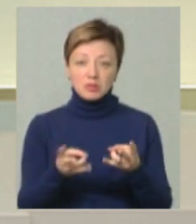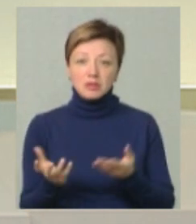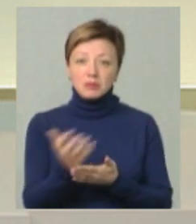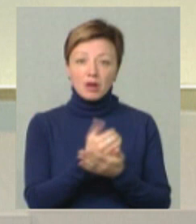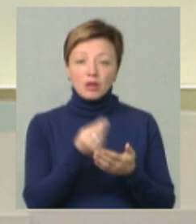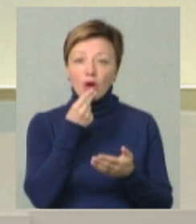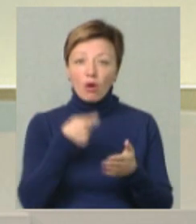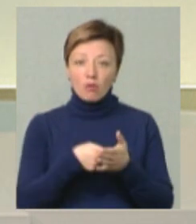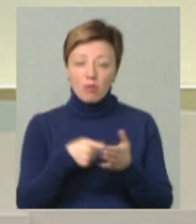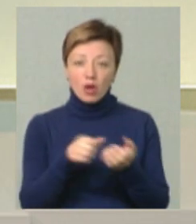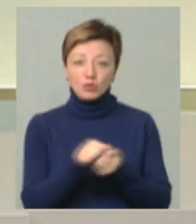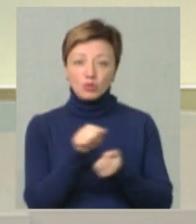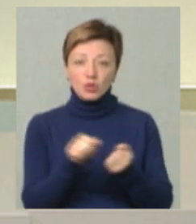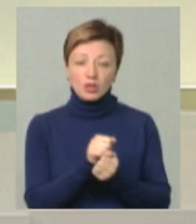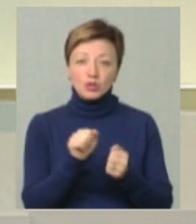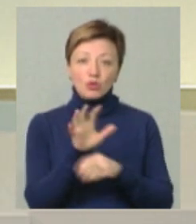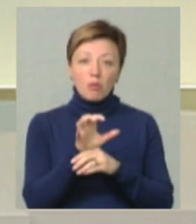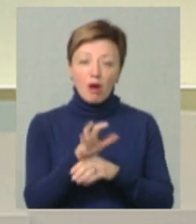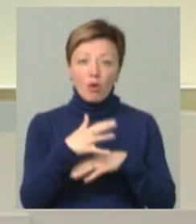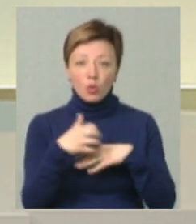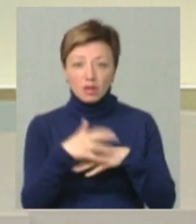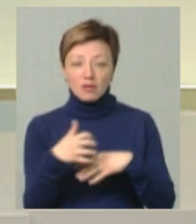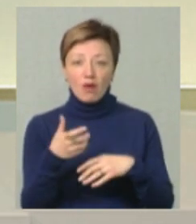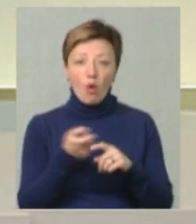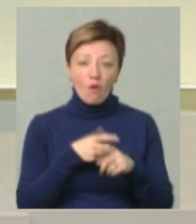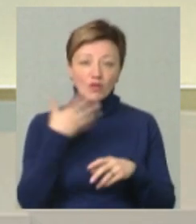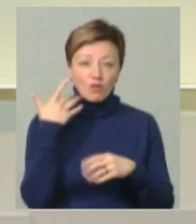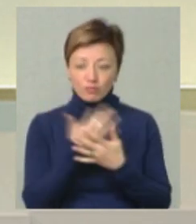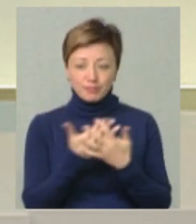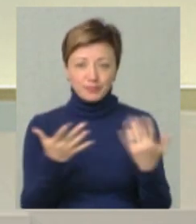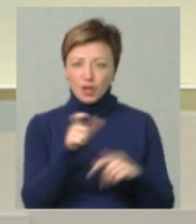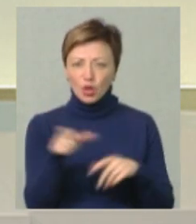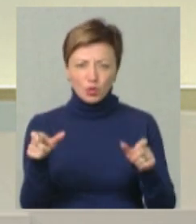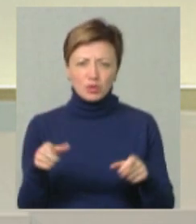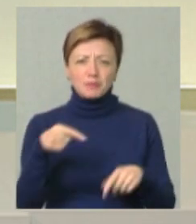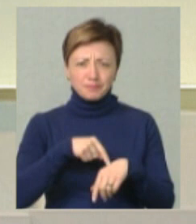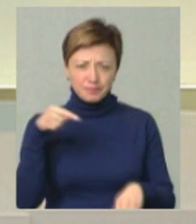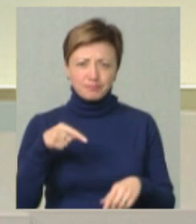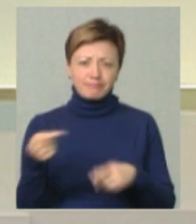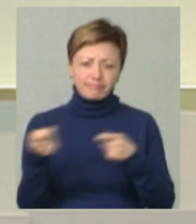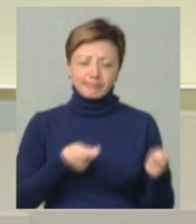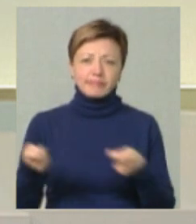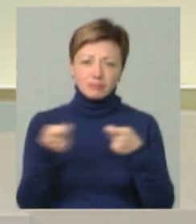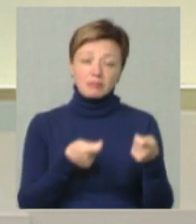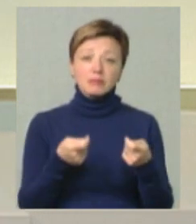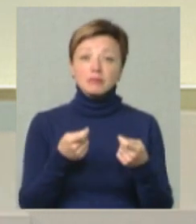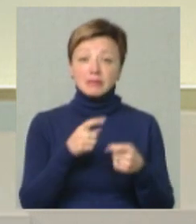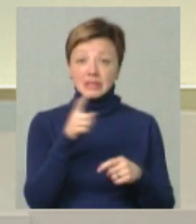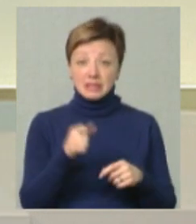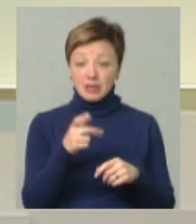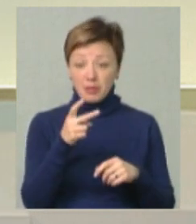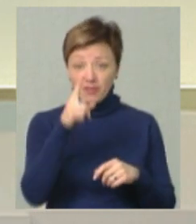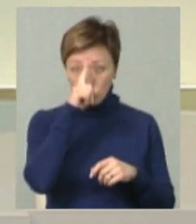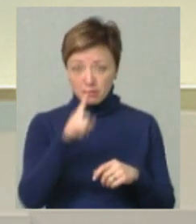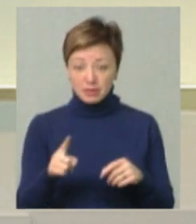збирати корма, сухі корма для собак, котів, овочі, фрукти. І люди дуже відгукнулися. І от за півтора